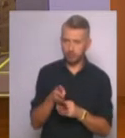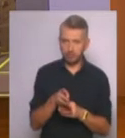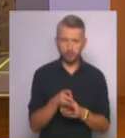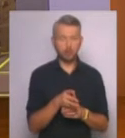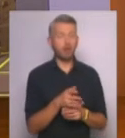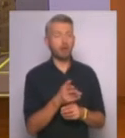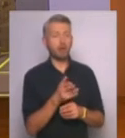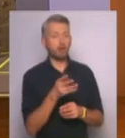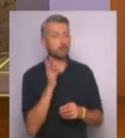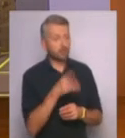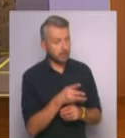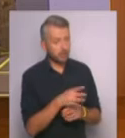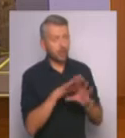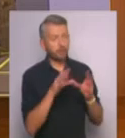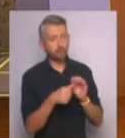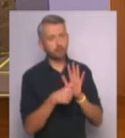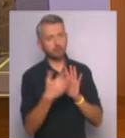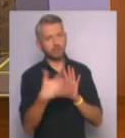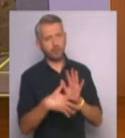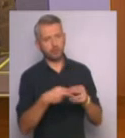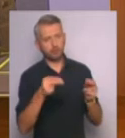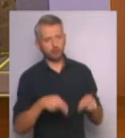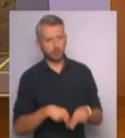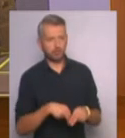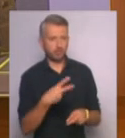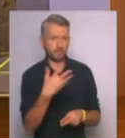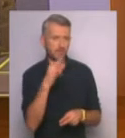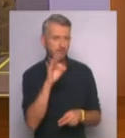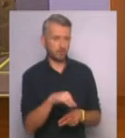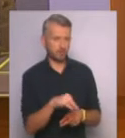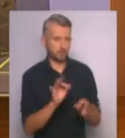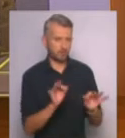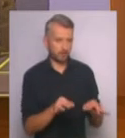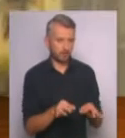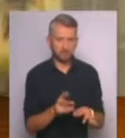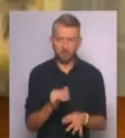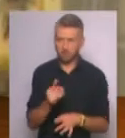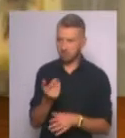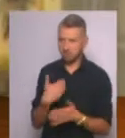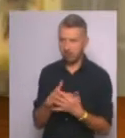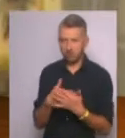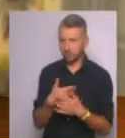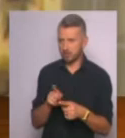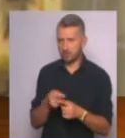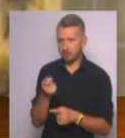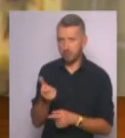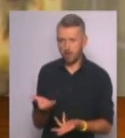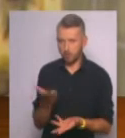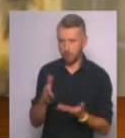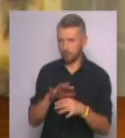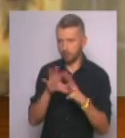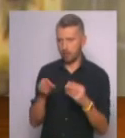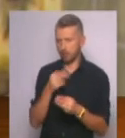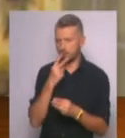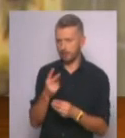650 заключили. Четверта частина. Це насправді... Да, четверта, правильно? Так, майже. Ну, це досить мало, насправді, якщо брати загалом.